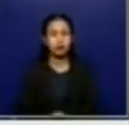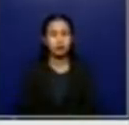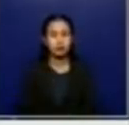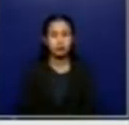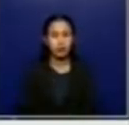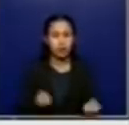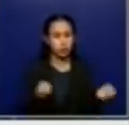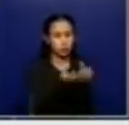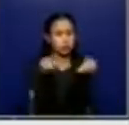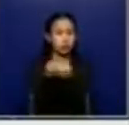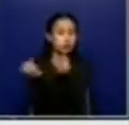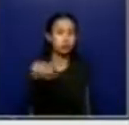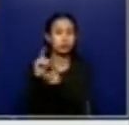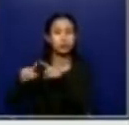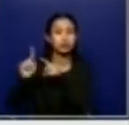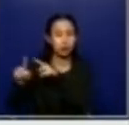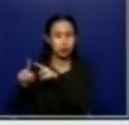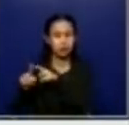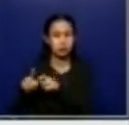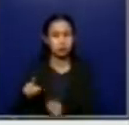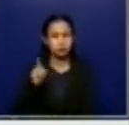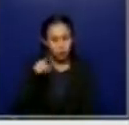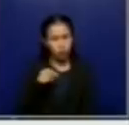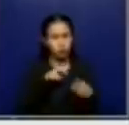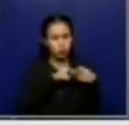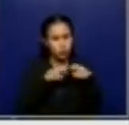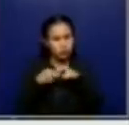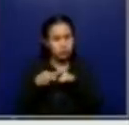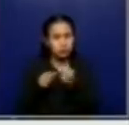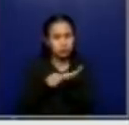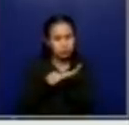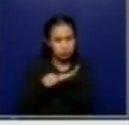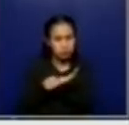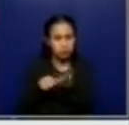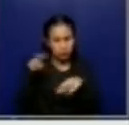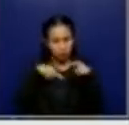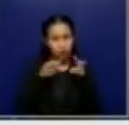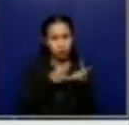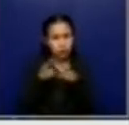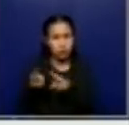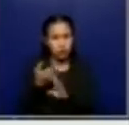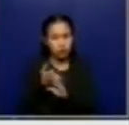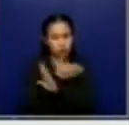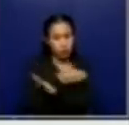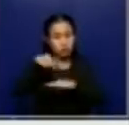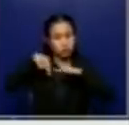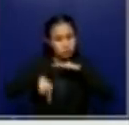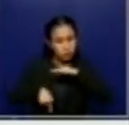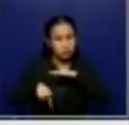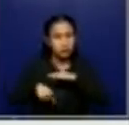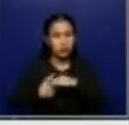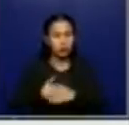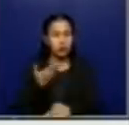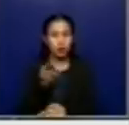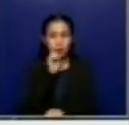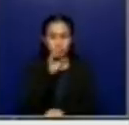ระทบไปทุกส่วนเราต้องหาทางออกครับเพราะฉะนั้นเนี่ยก่อนที่ผมจะลงในรายละเอียดผมขอ